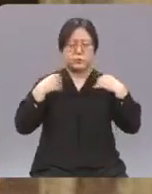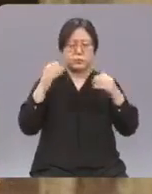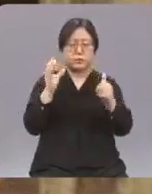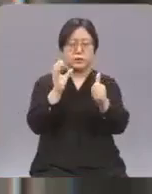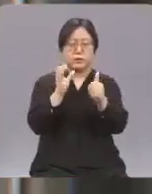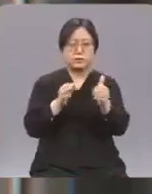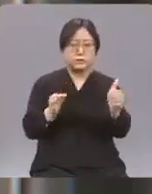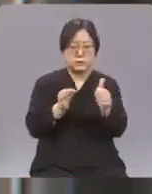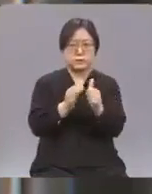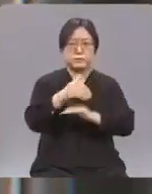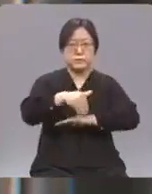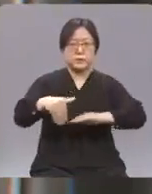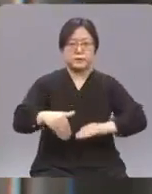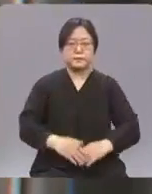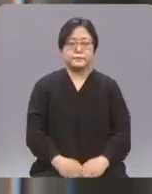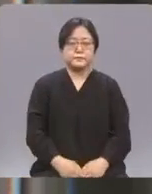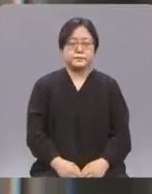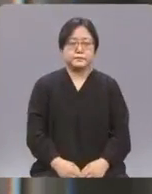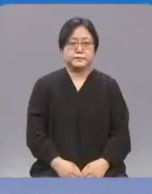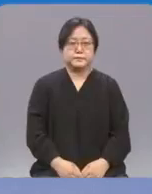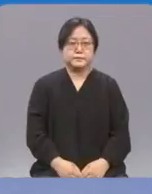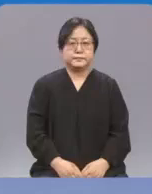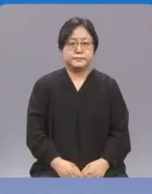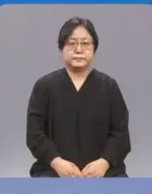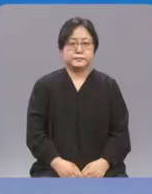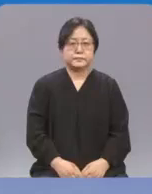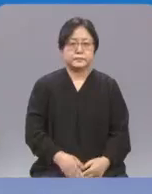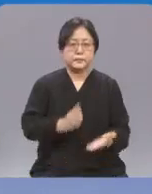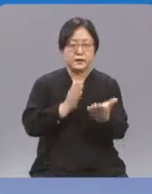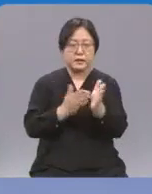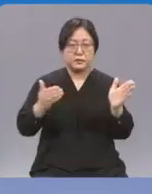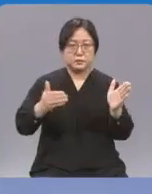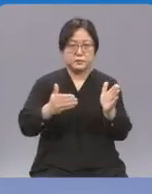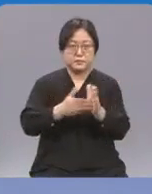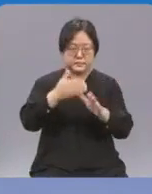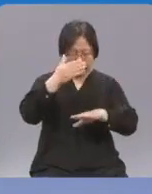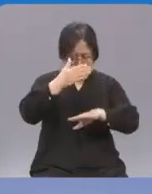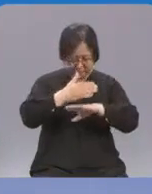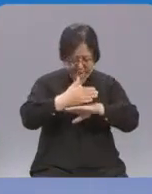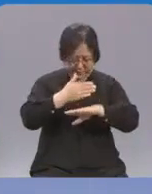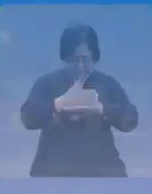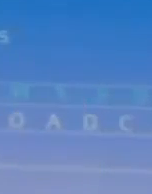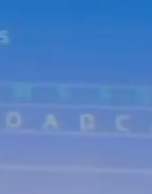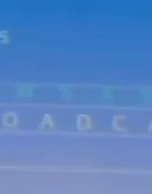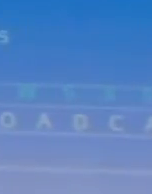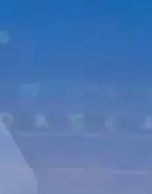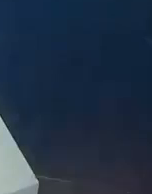부담합니다. 뉴스를 마칩니다. 감사합니다.